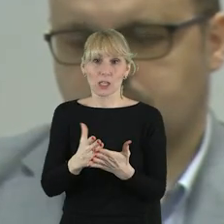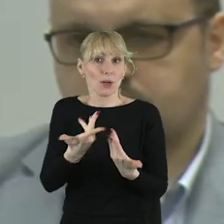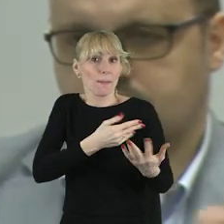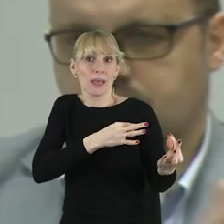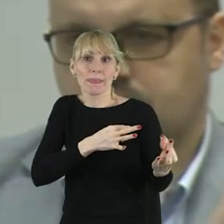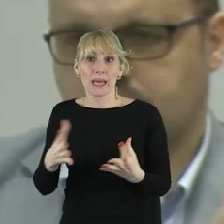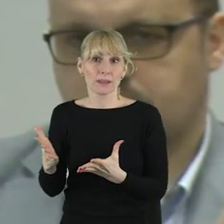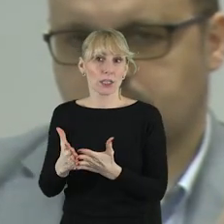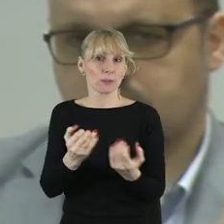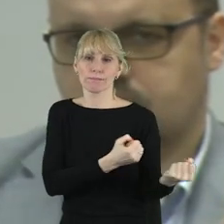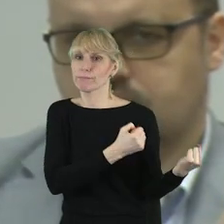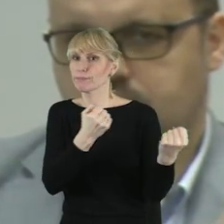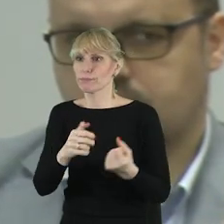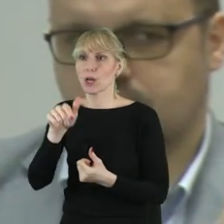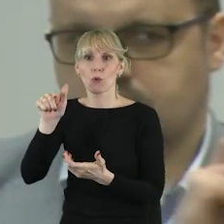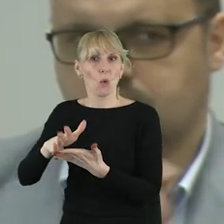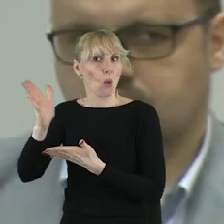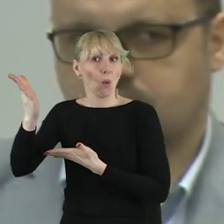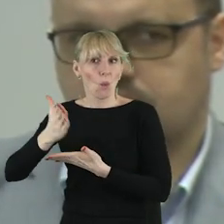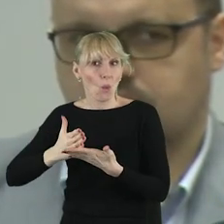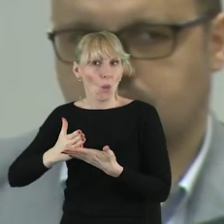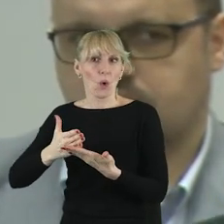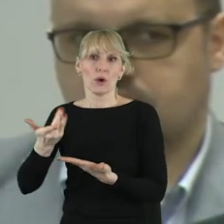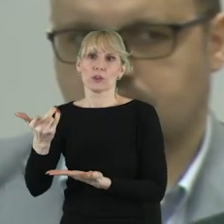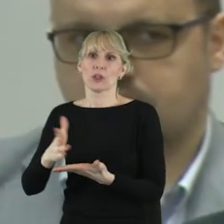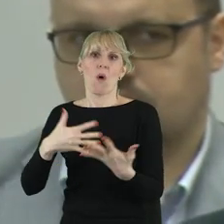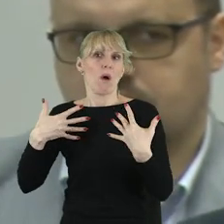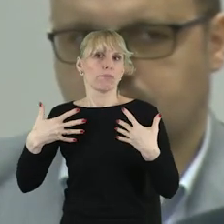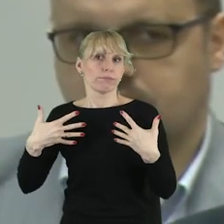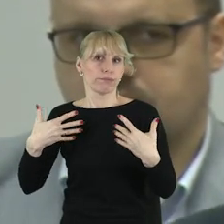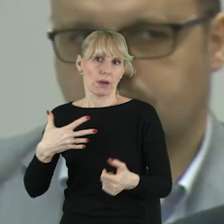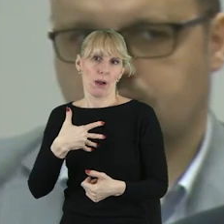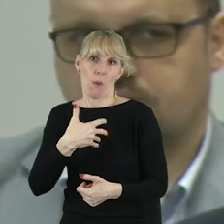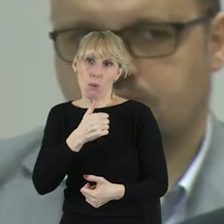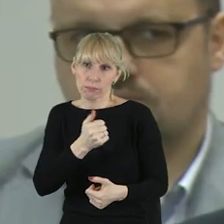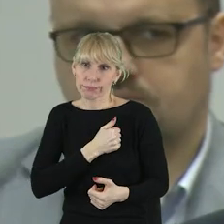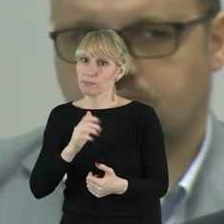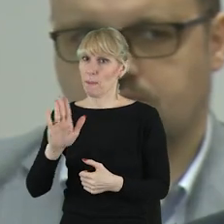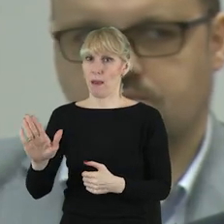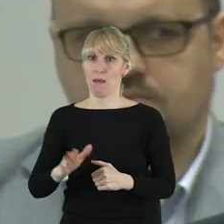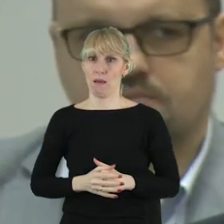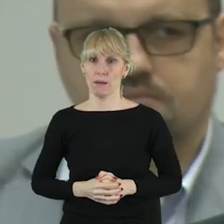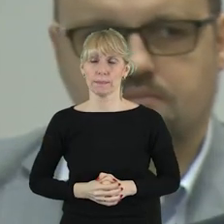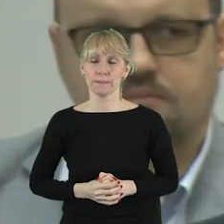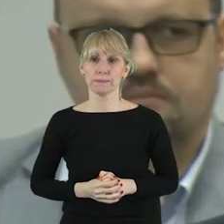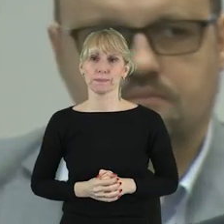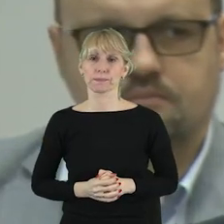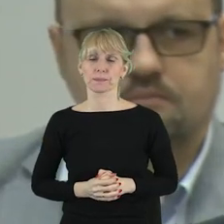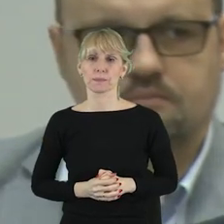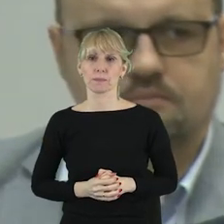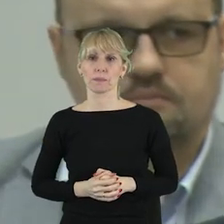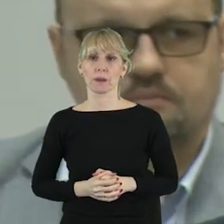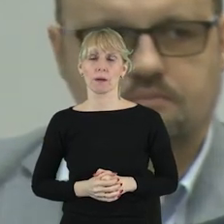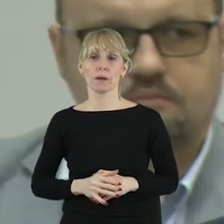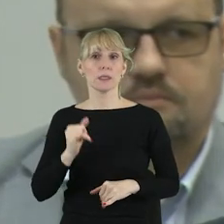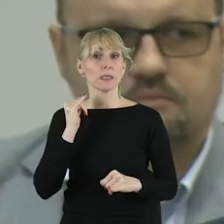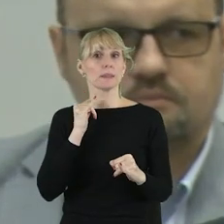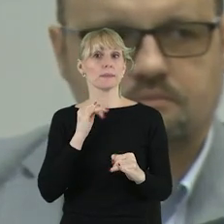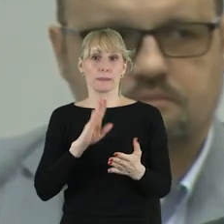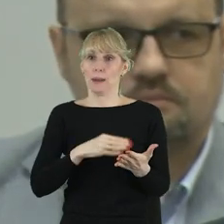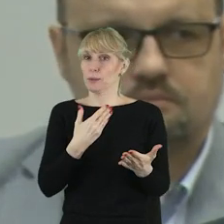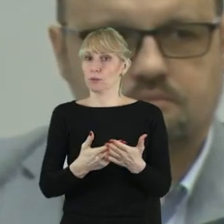się chociażby w zawałach mięśnia sercowego. W przypadku, jeżeli pacjent trafia na SOR, też